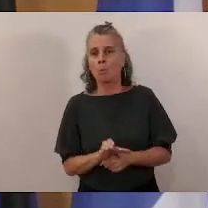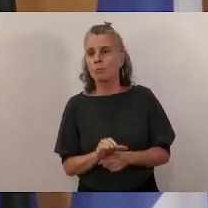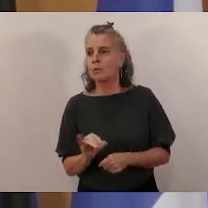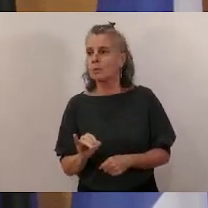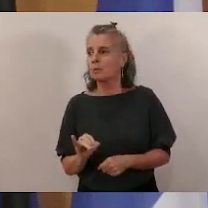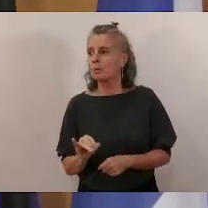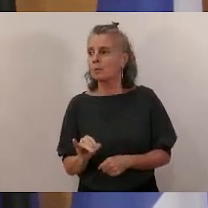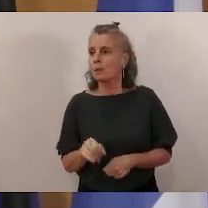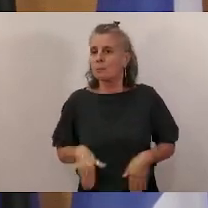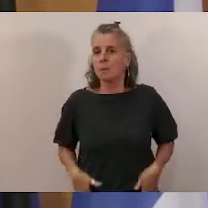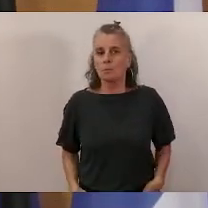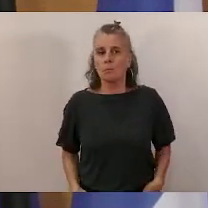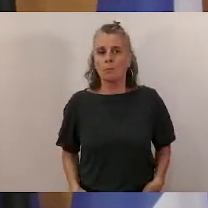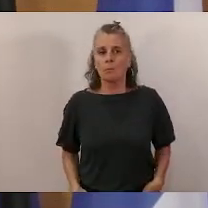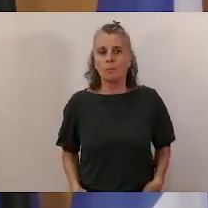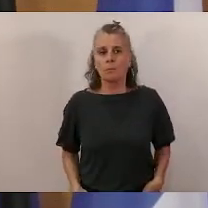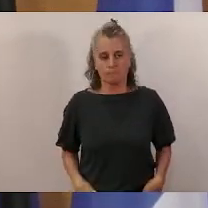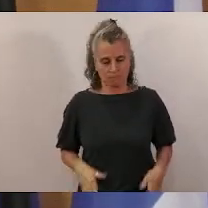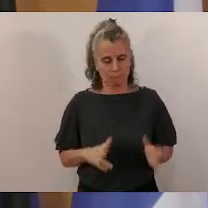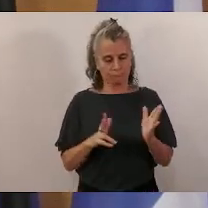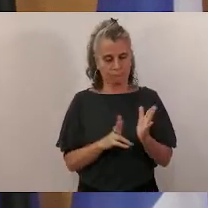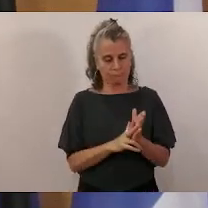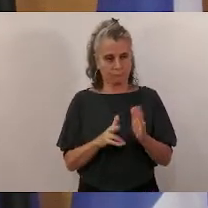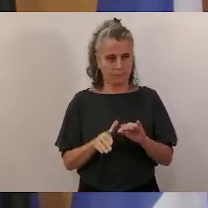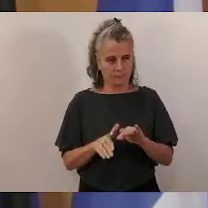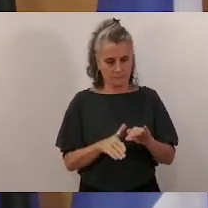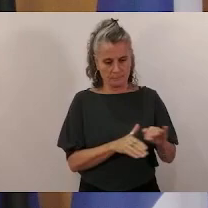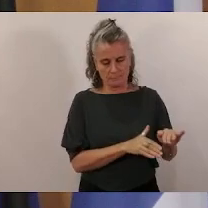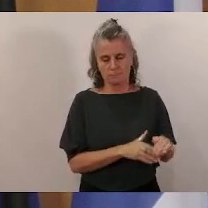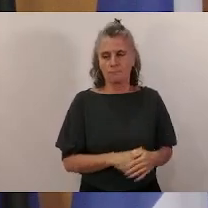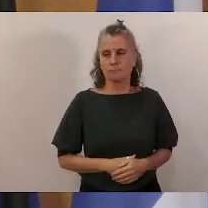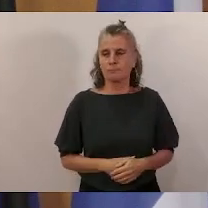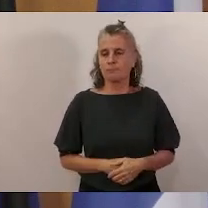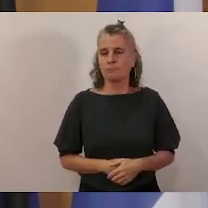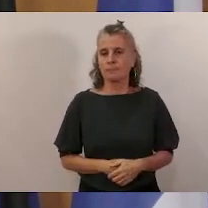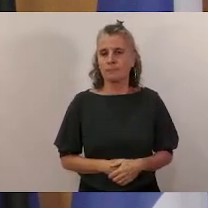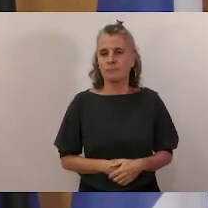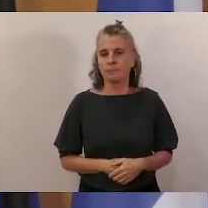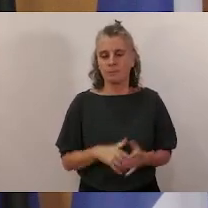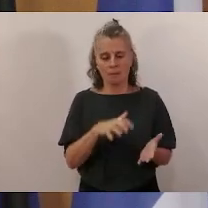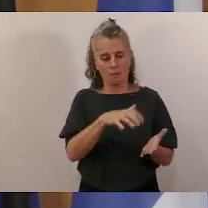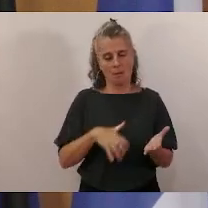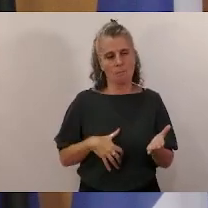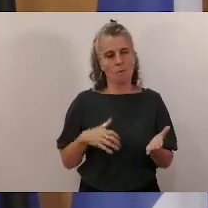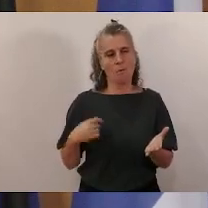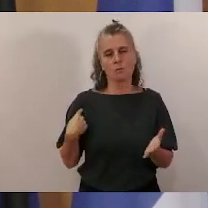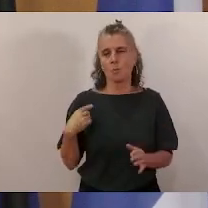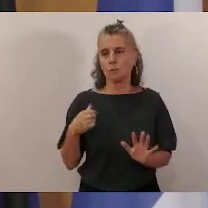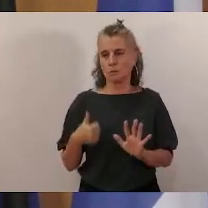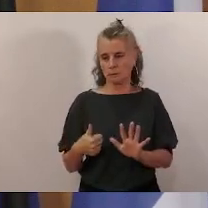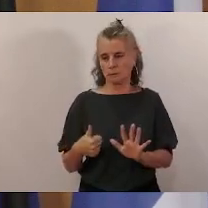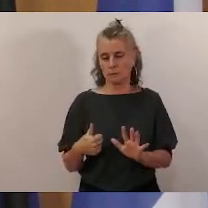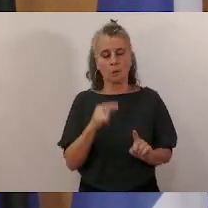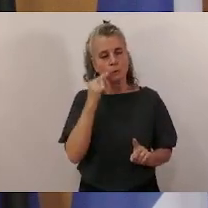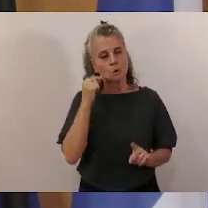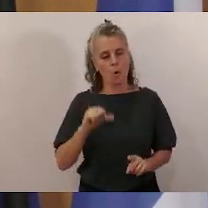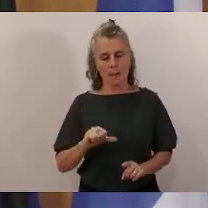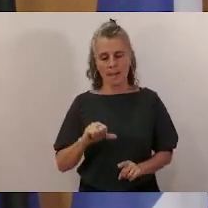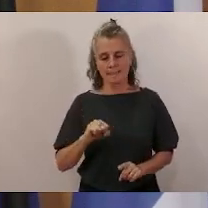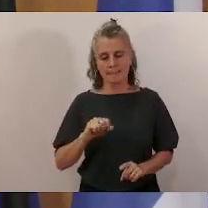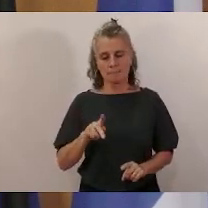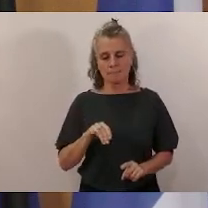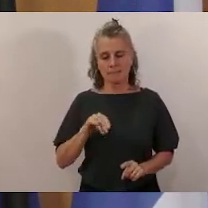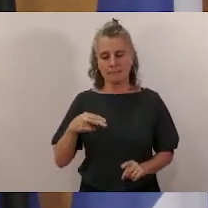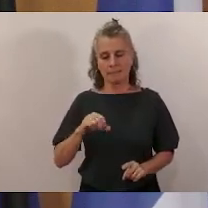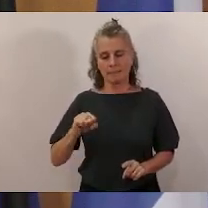Des abstentions ? Avis favorable du Conseil d'arrondissement. Le rapport numéro 6, Monsieur Aspinas. Il